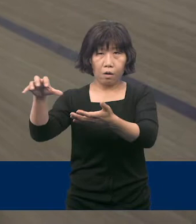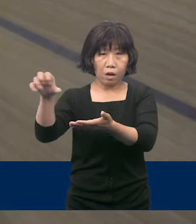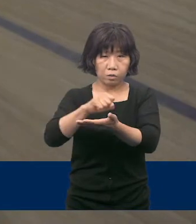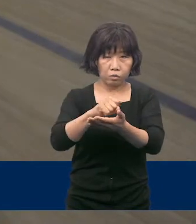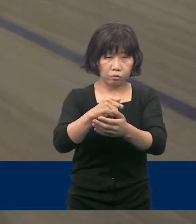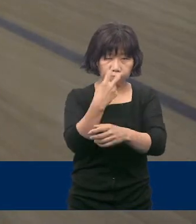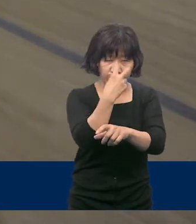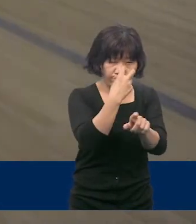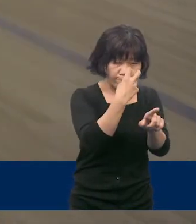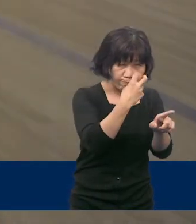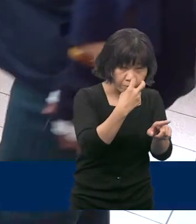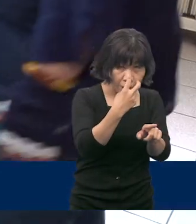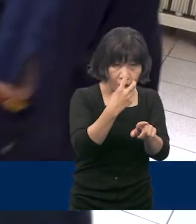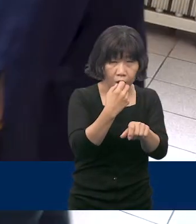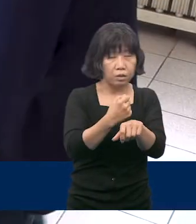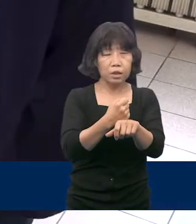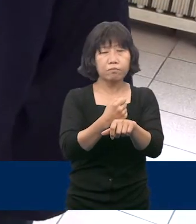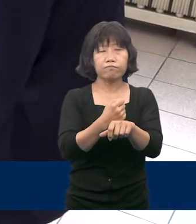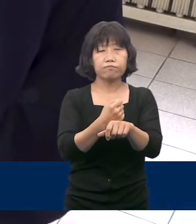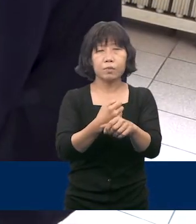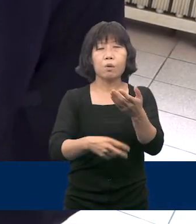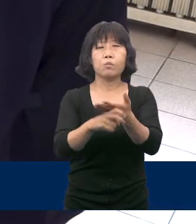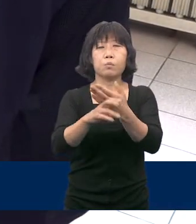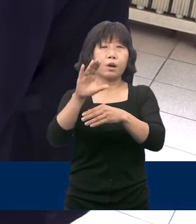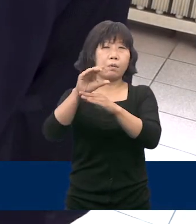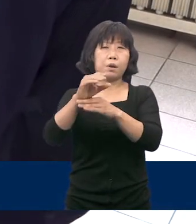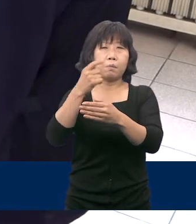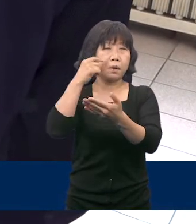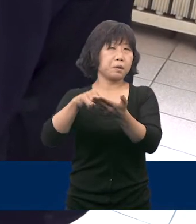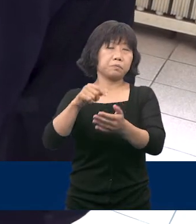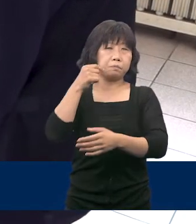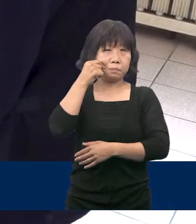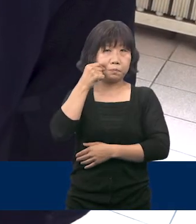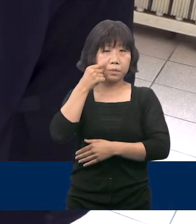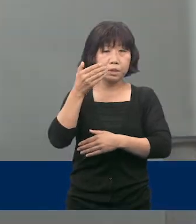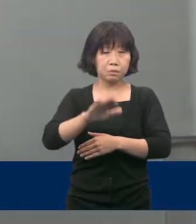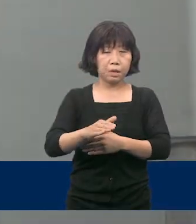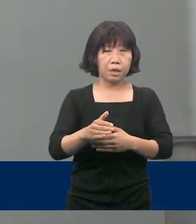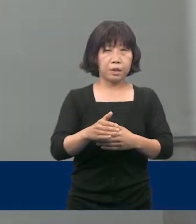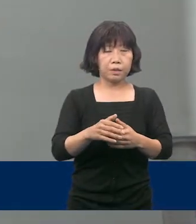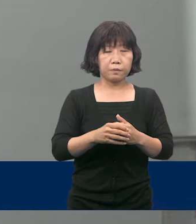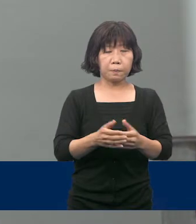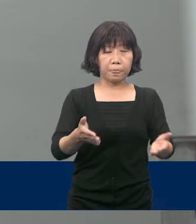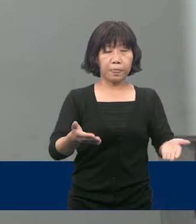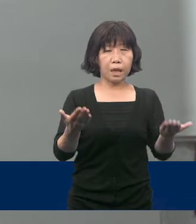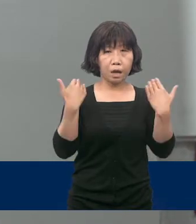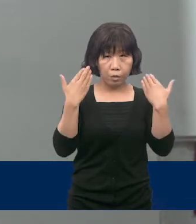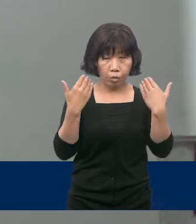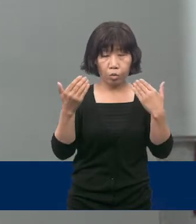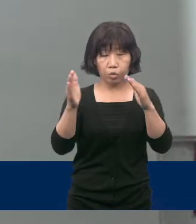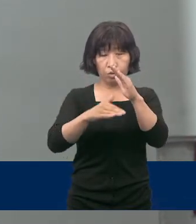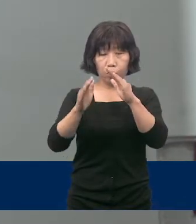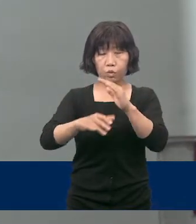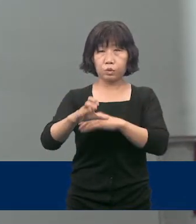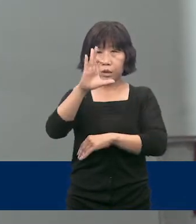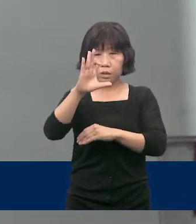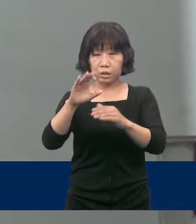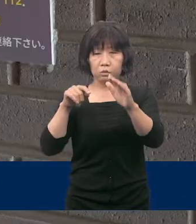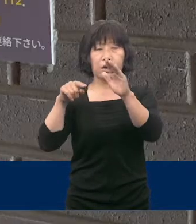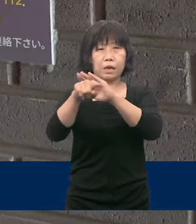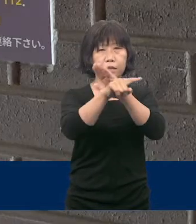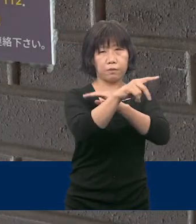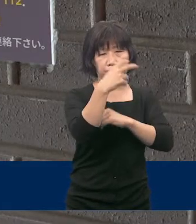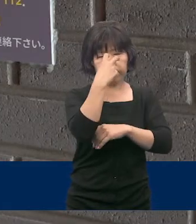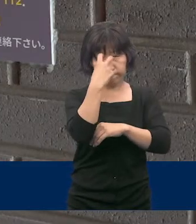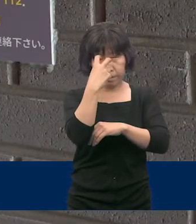결과 불박 카메라 흔적은 발견되지 않았으며 예정된 점검 일정에 따라 학교와 공원 등에 위치한 공중